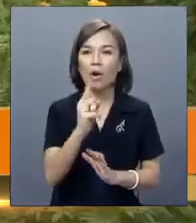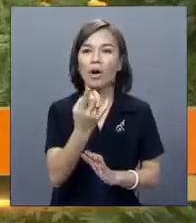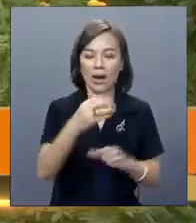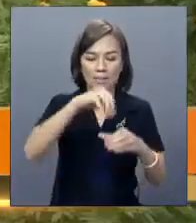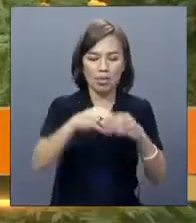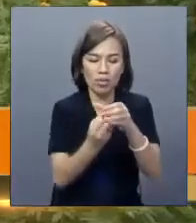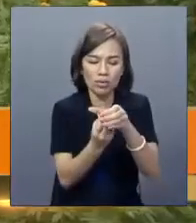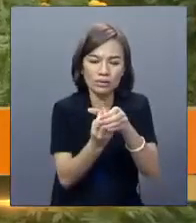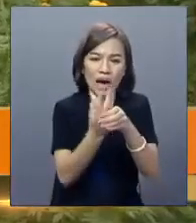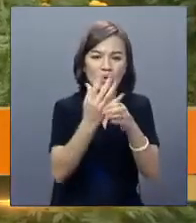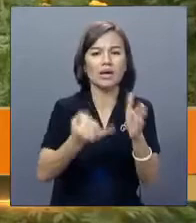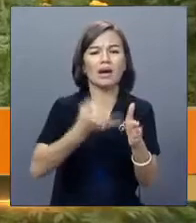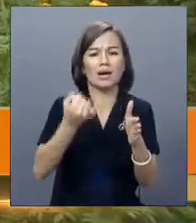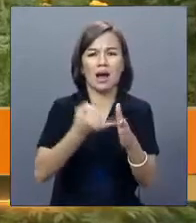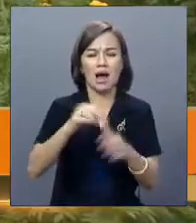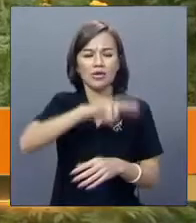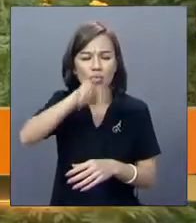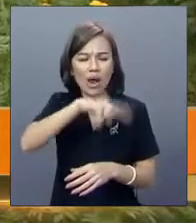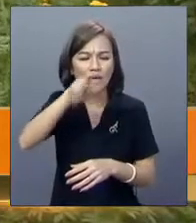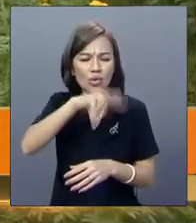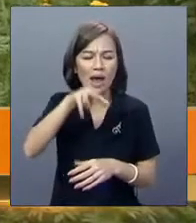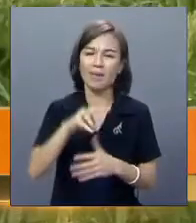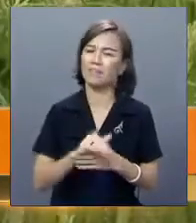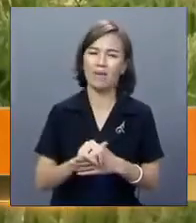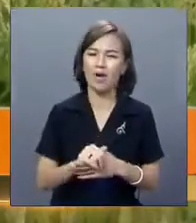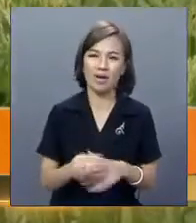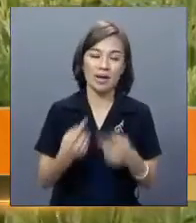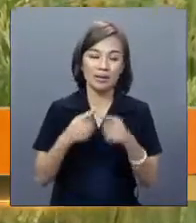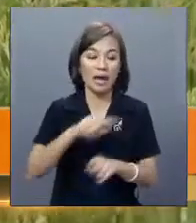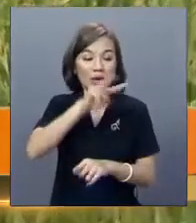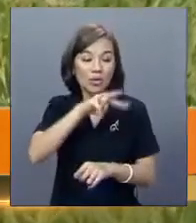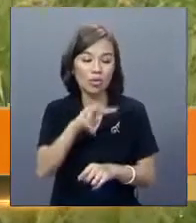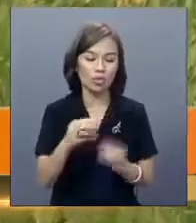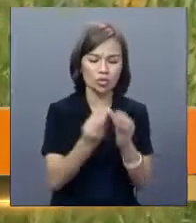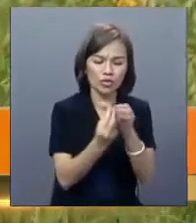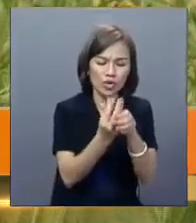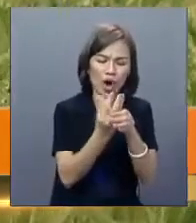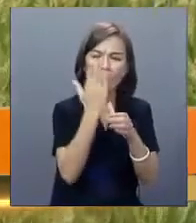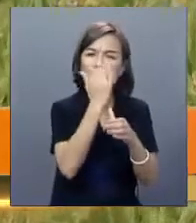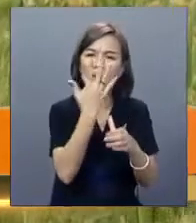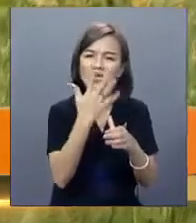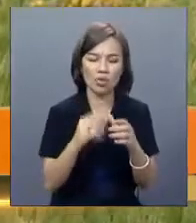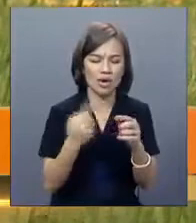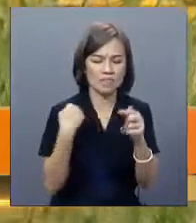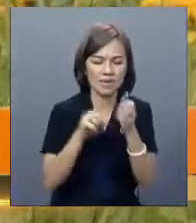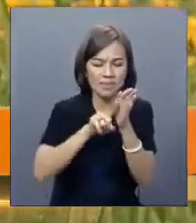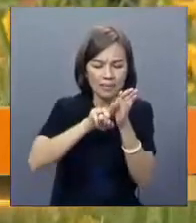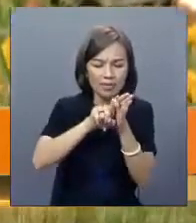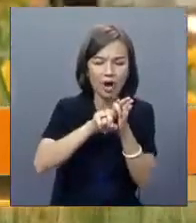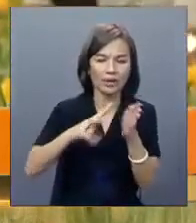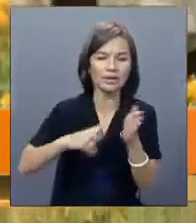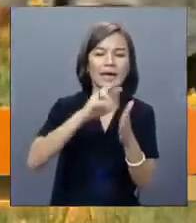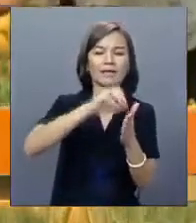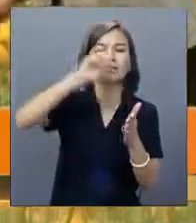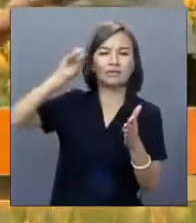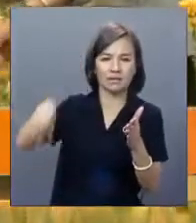าวเรืองปลูกง่ายไม่ต้องดูแลมากเพียงต้องหมั่นตรวจดูดอกไหนไม่สมบูรณ์หรือมีแมลงกัดกินก็ให้ตัดทิ้งเพื่อ